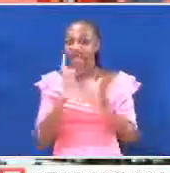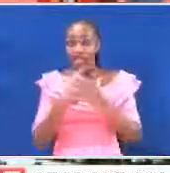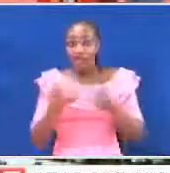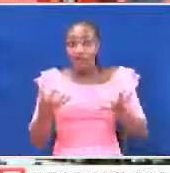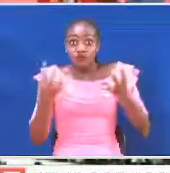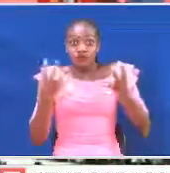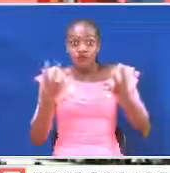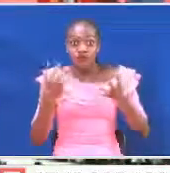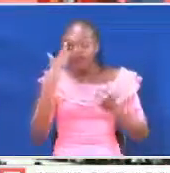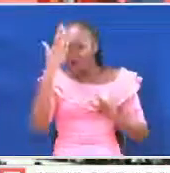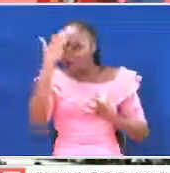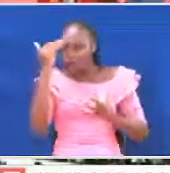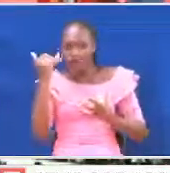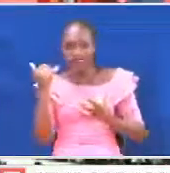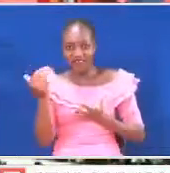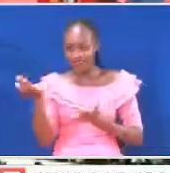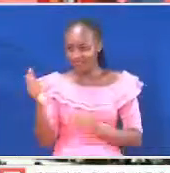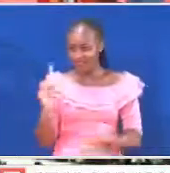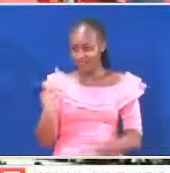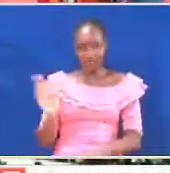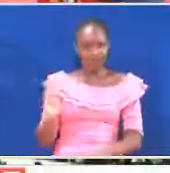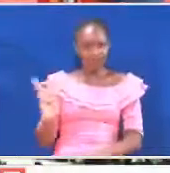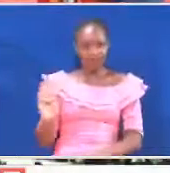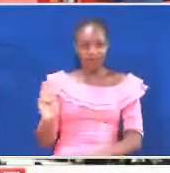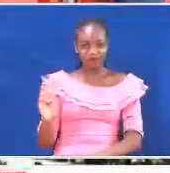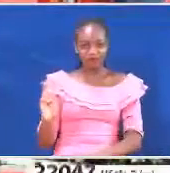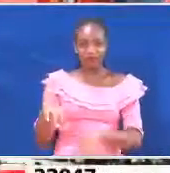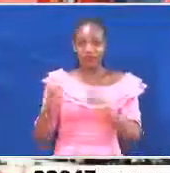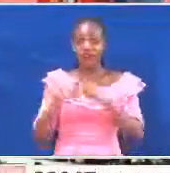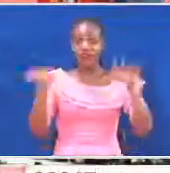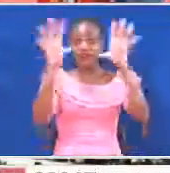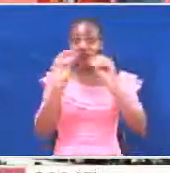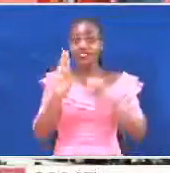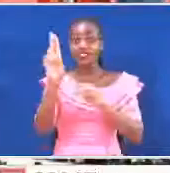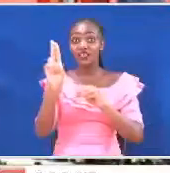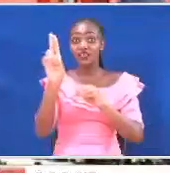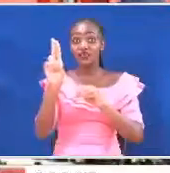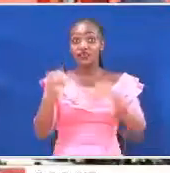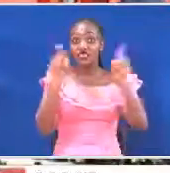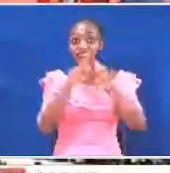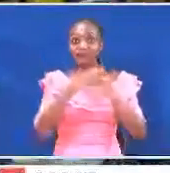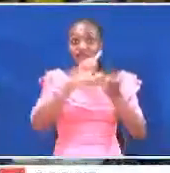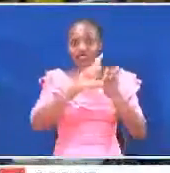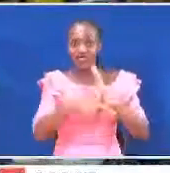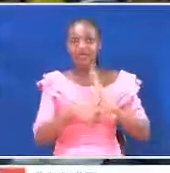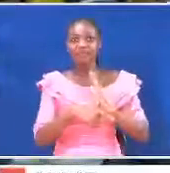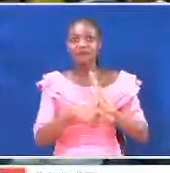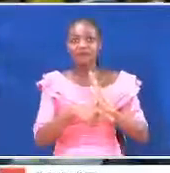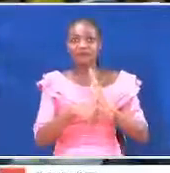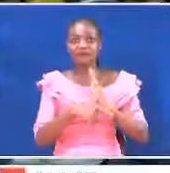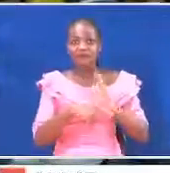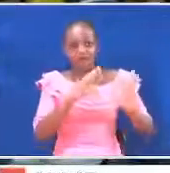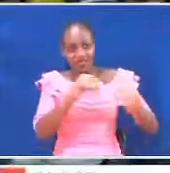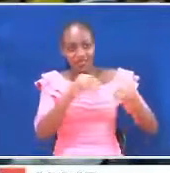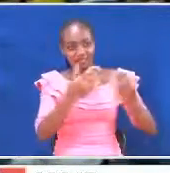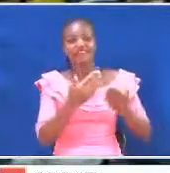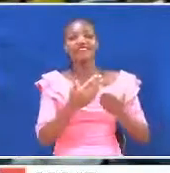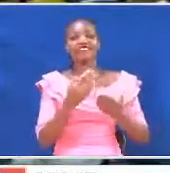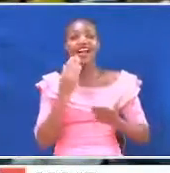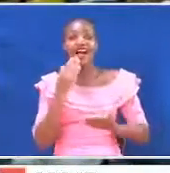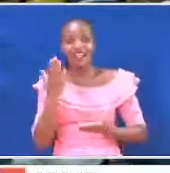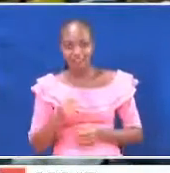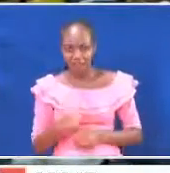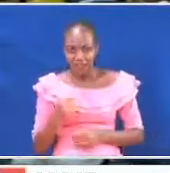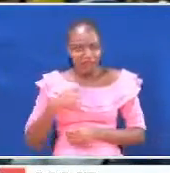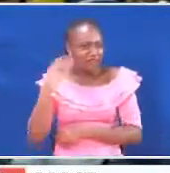kwa kuwa halikuwa jambo walilotarajia. Rais Uhuru Kenyatta naye akalazimika kumpa Ashura jibu. Masikia